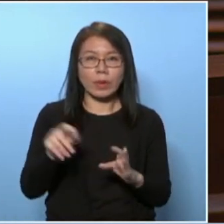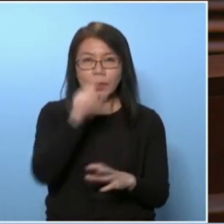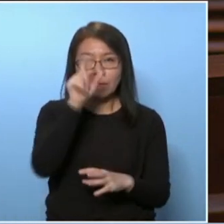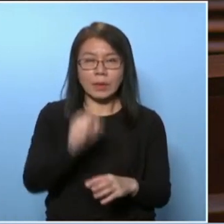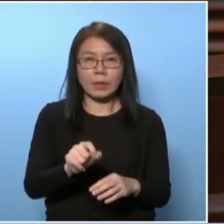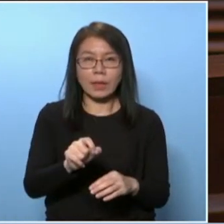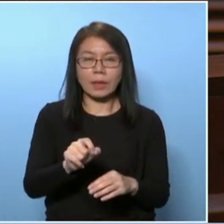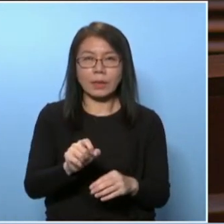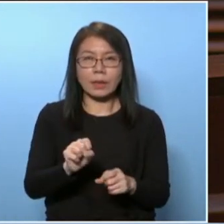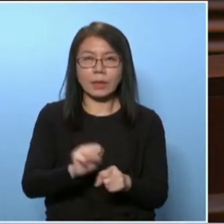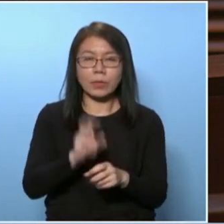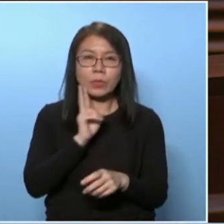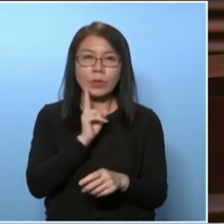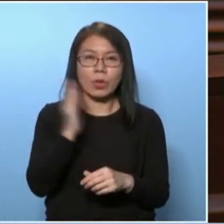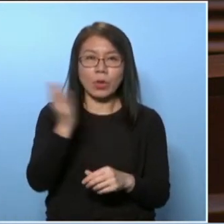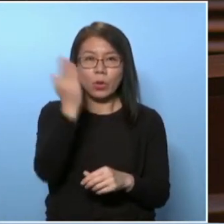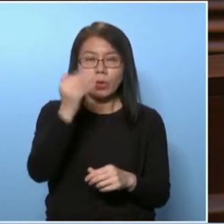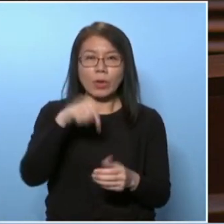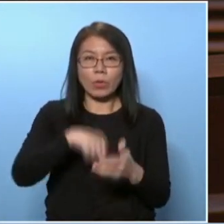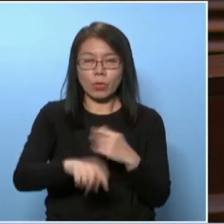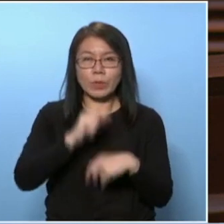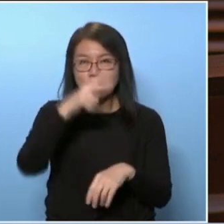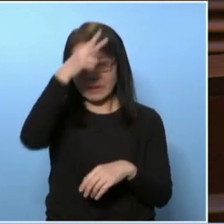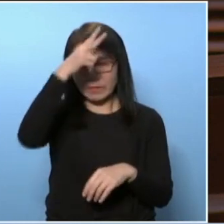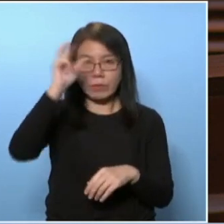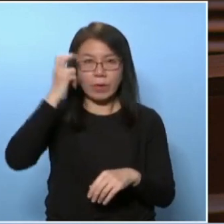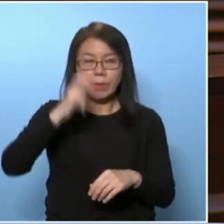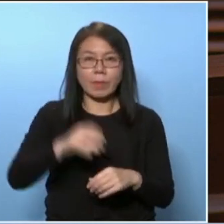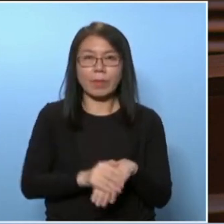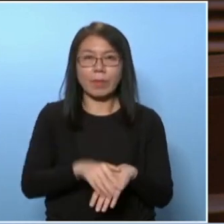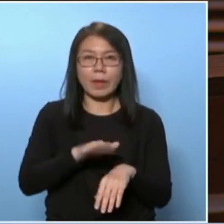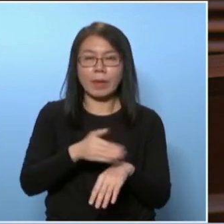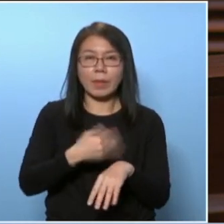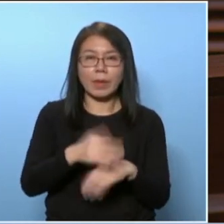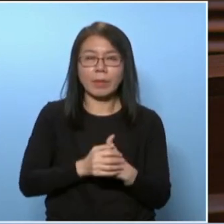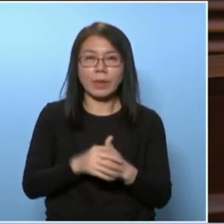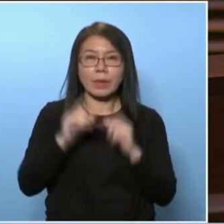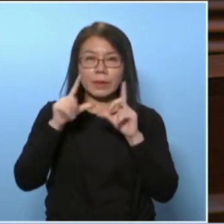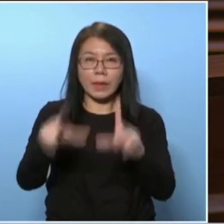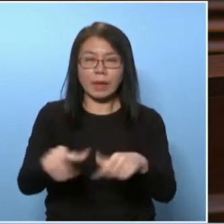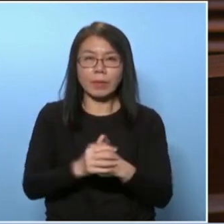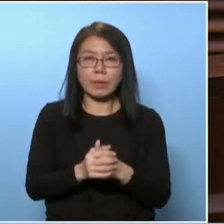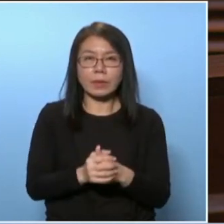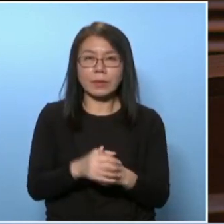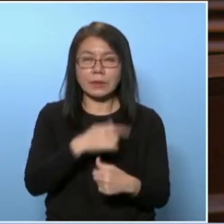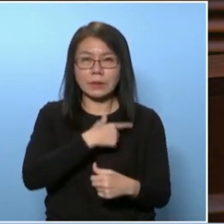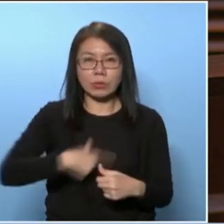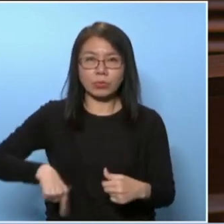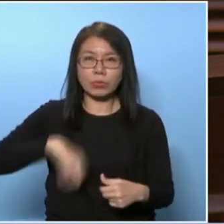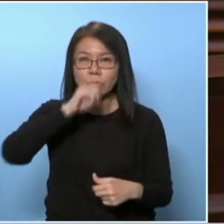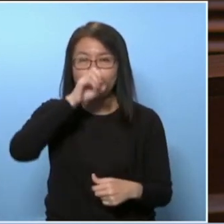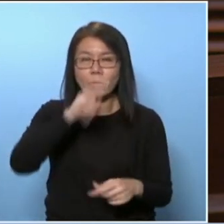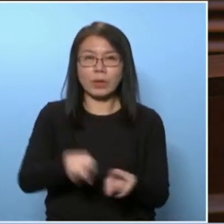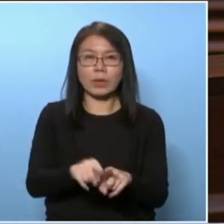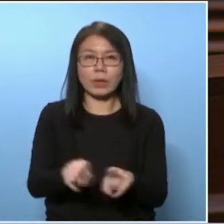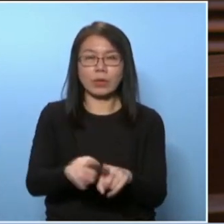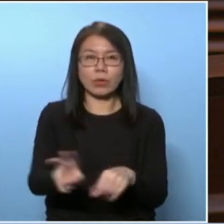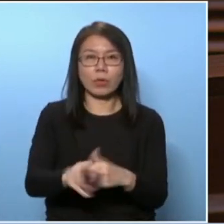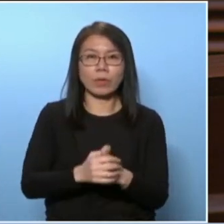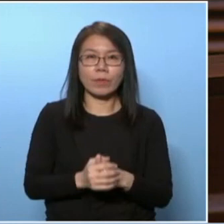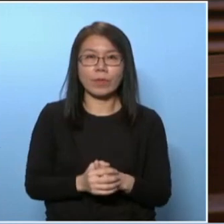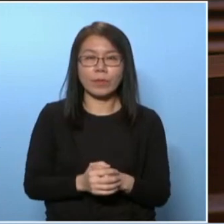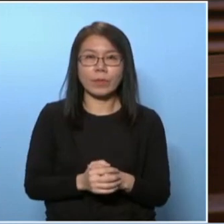嚟，譬如單係喺旅遊方面。政府都要考慮我頭先在主體答案和回覆議員的時候所提出的考慮，所以我們會考